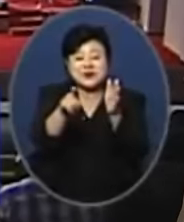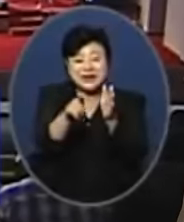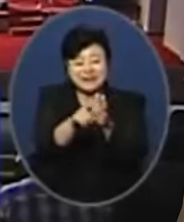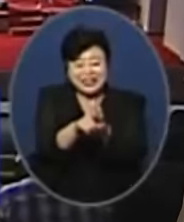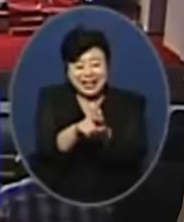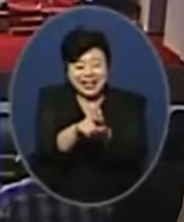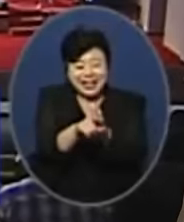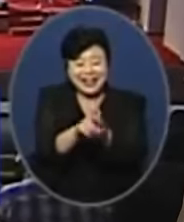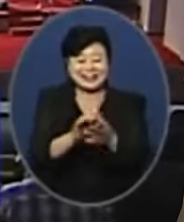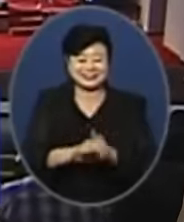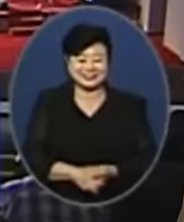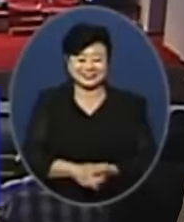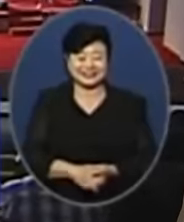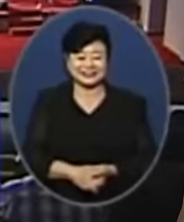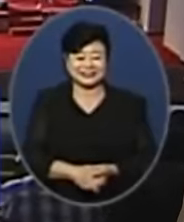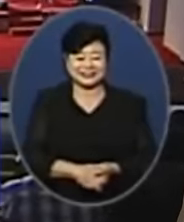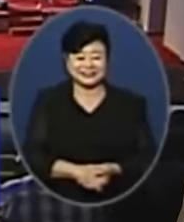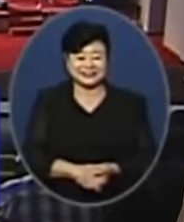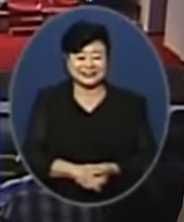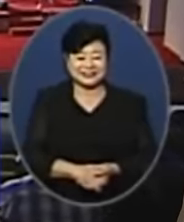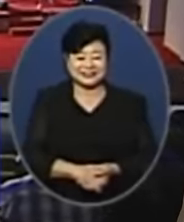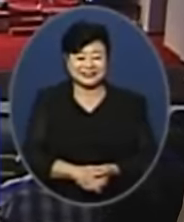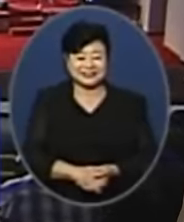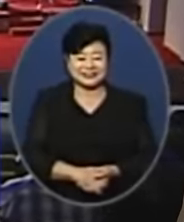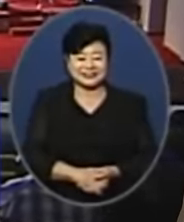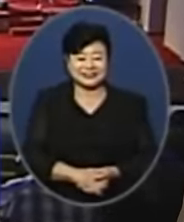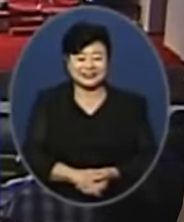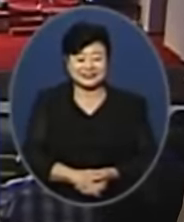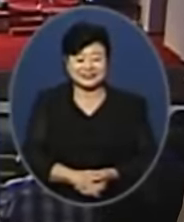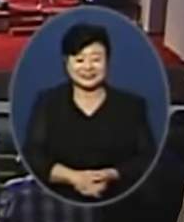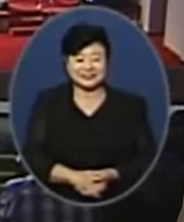나를 찬송하게 하리함이라.